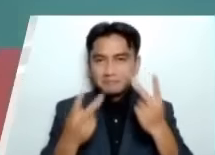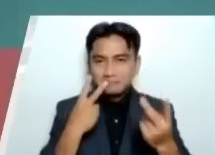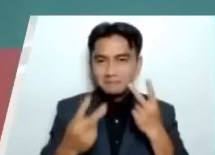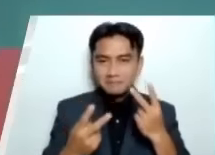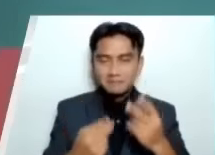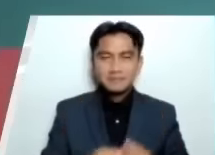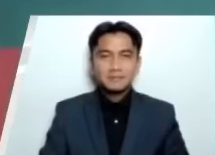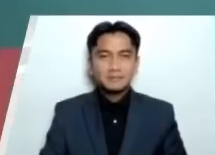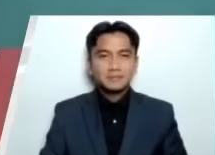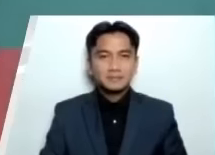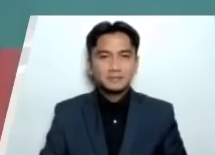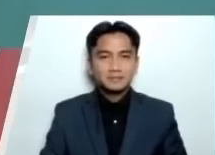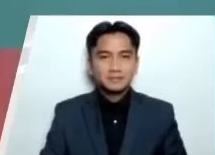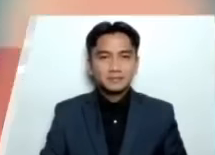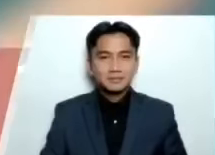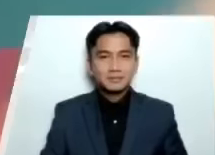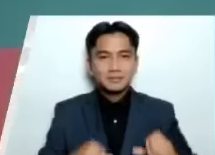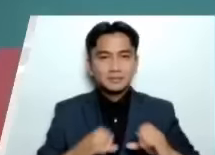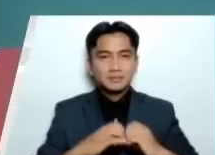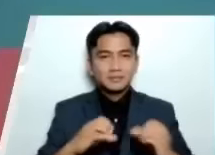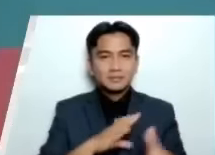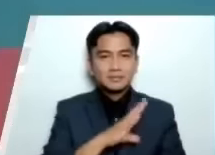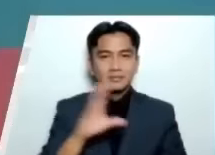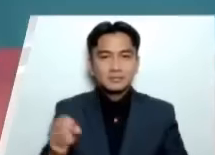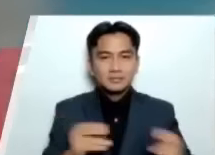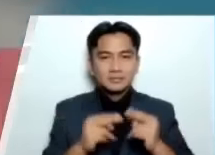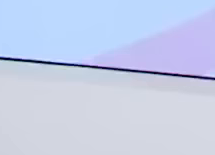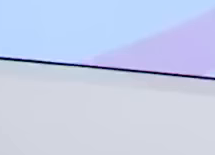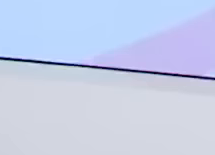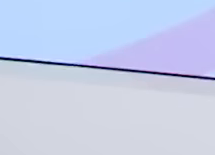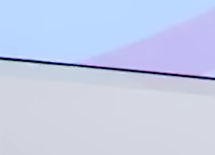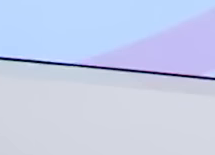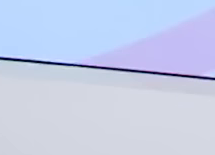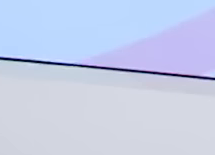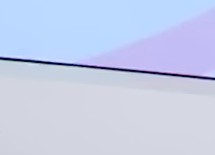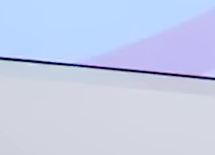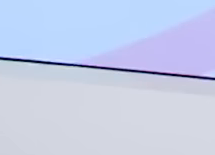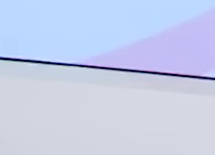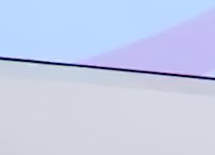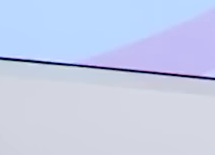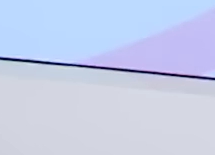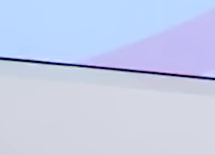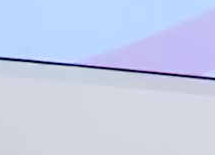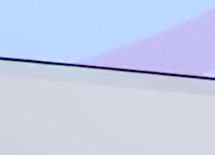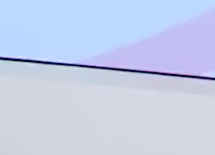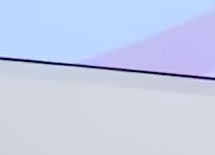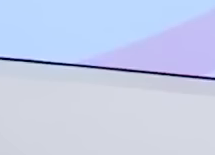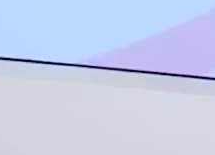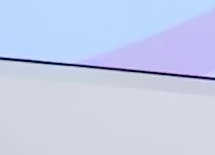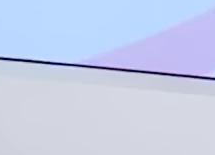Aubrey Carampel, nagbabalita para sa GMA Integrated News. Huwag magpahuli sa mga